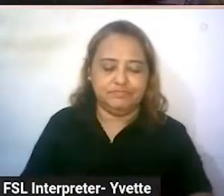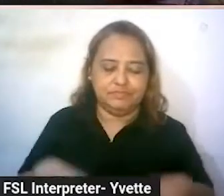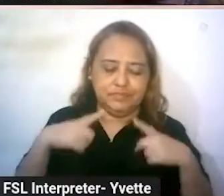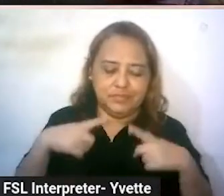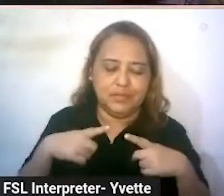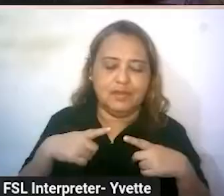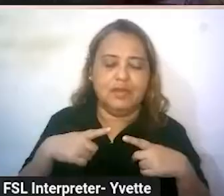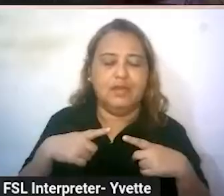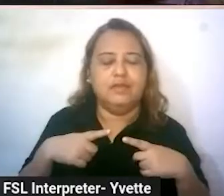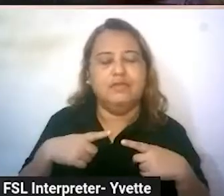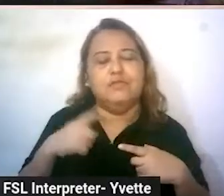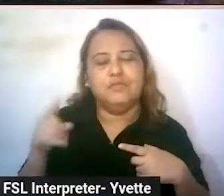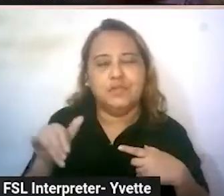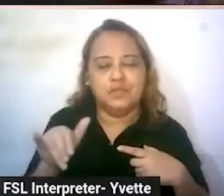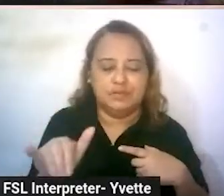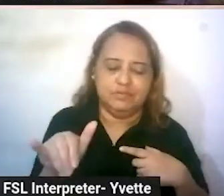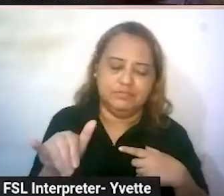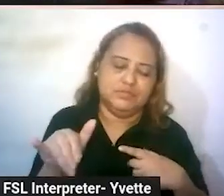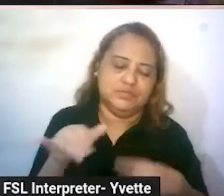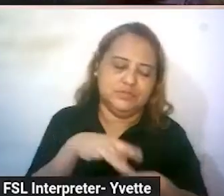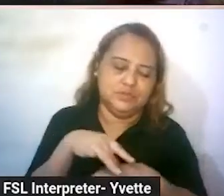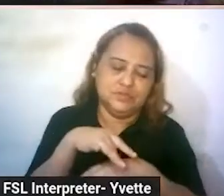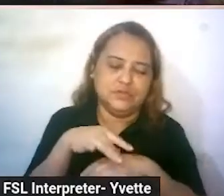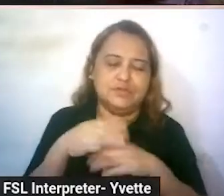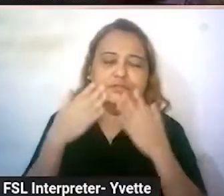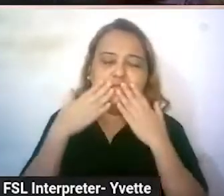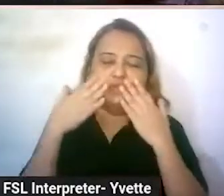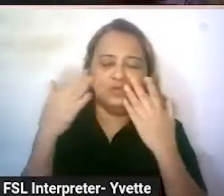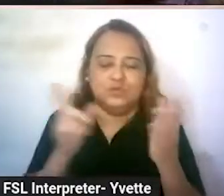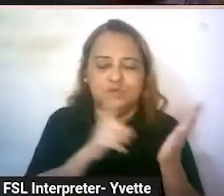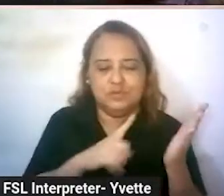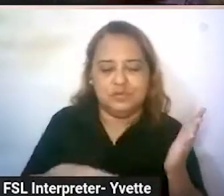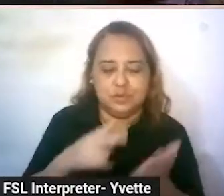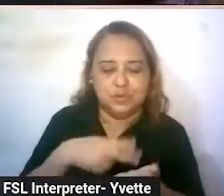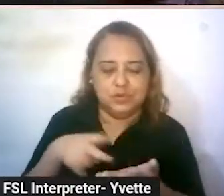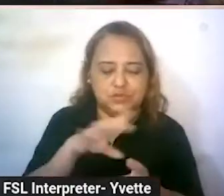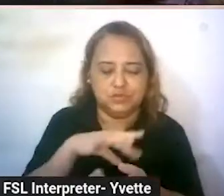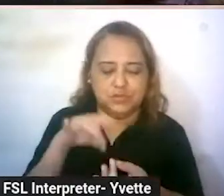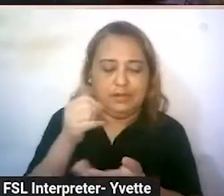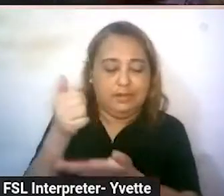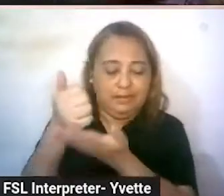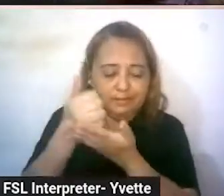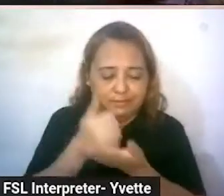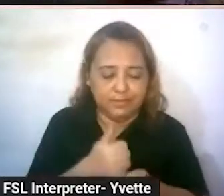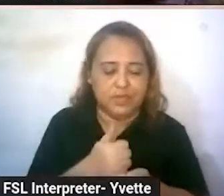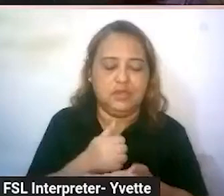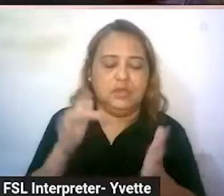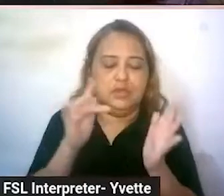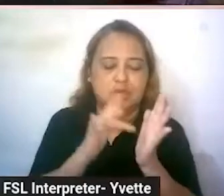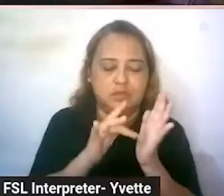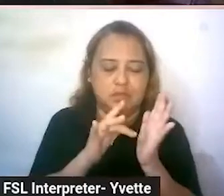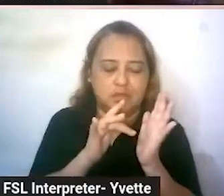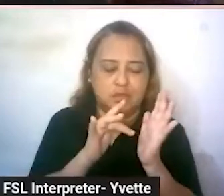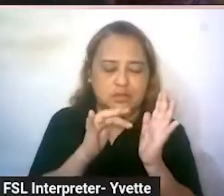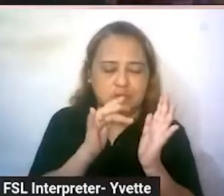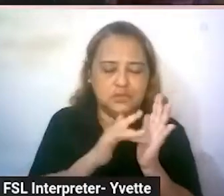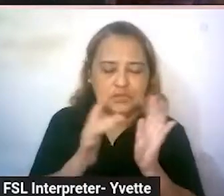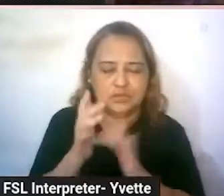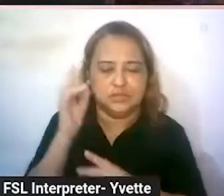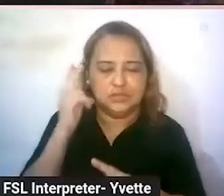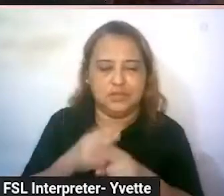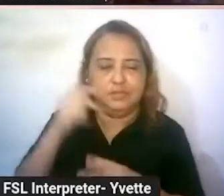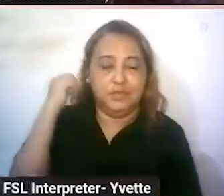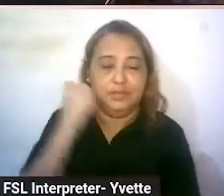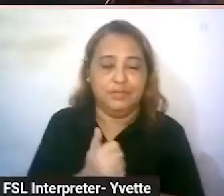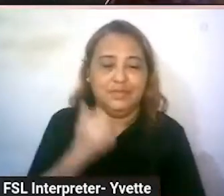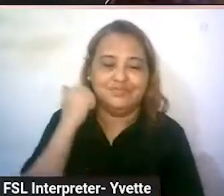ay nabubuhay sa mundo ito. Salamat, O Lord. Holy Spirit, help me in Jesus' name. Amen. Amen.